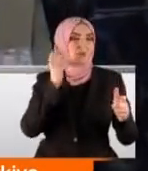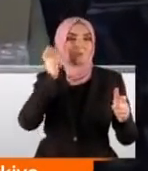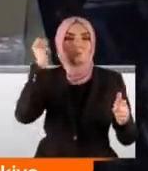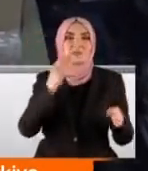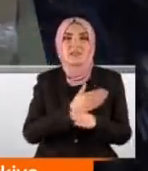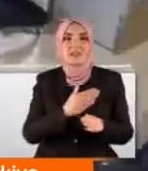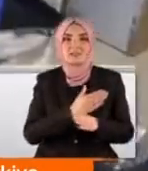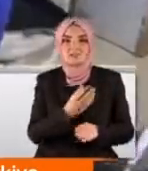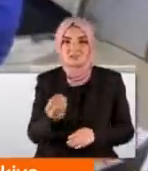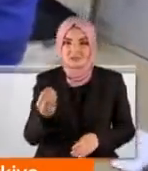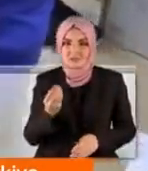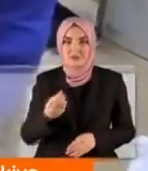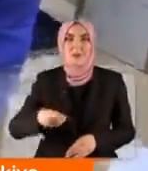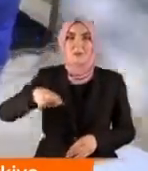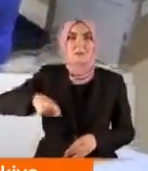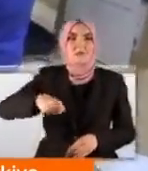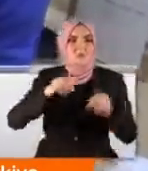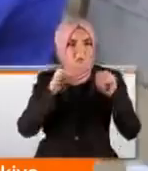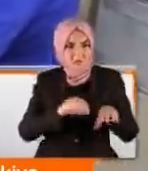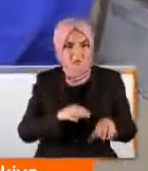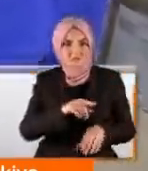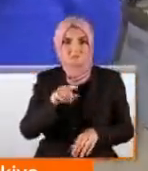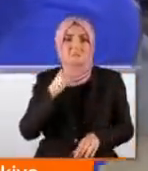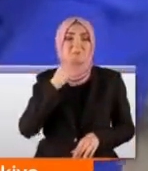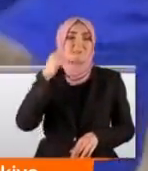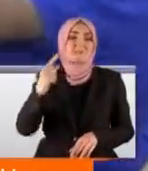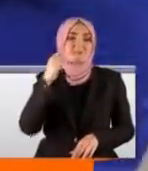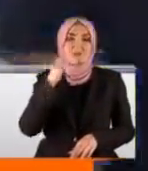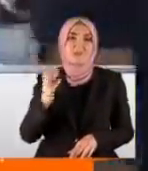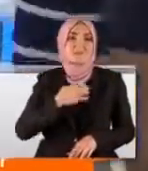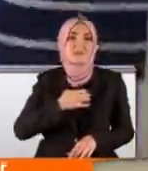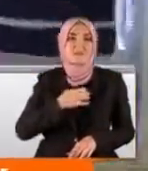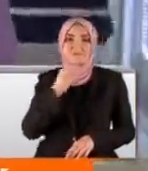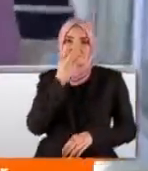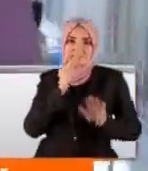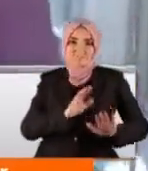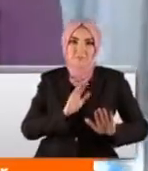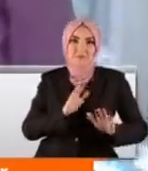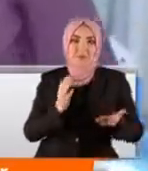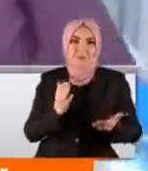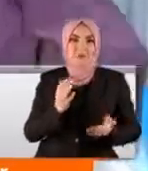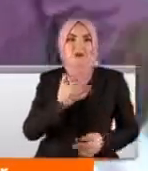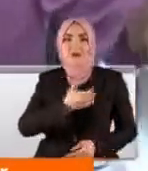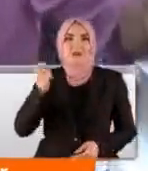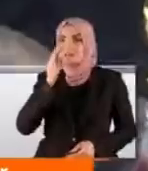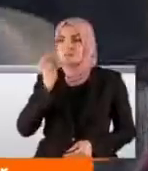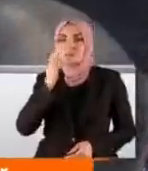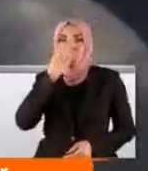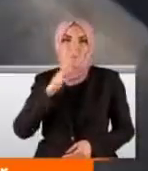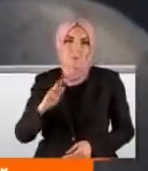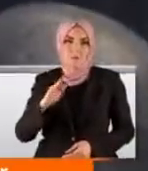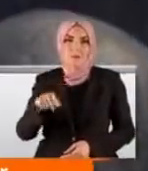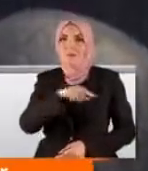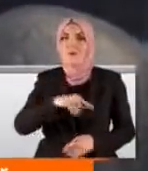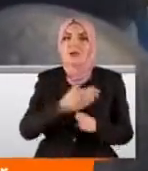eşyalar, bırakılan bavullar bir yıldır sahiplerini bekliyordu. Ancak alan olmadı. O eşyaların satışa çıktığını öğrenenler uygun